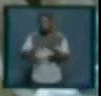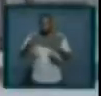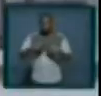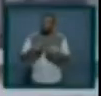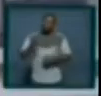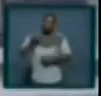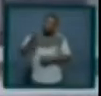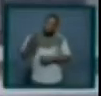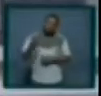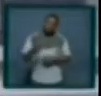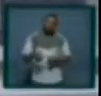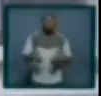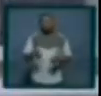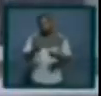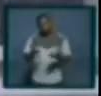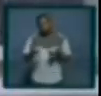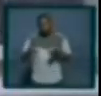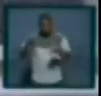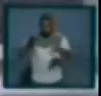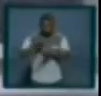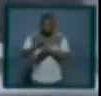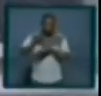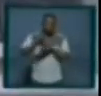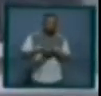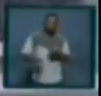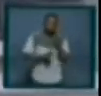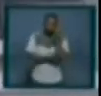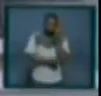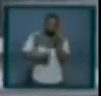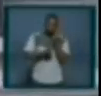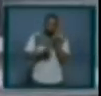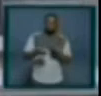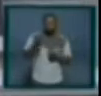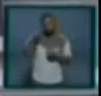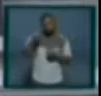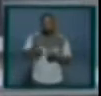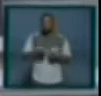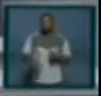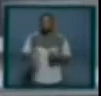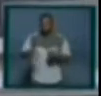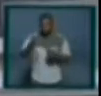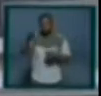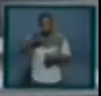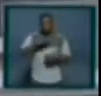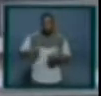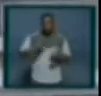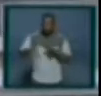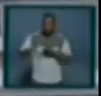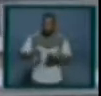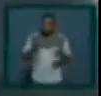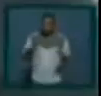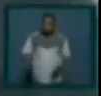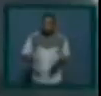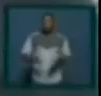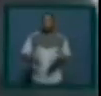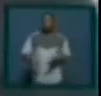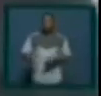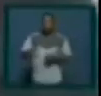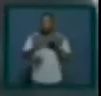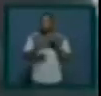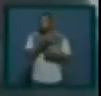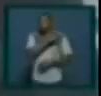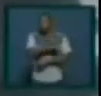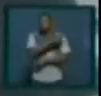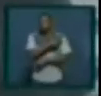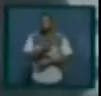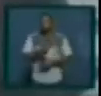l'extérieur. Pour que l'intervention du petit Ouédraogo se fasse ici à l'hôpital Yalgado Ouédraogo, il a fallu